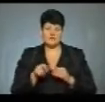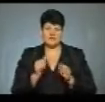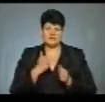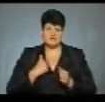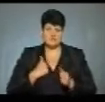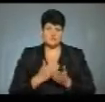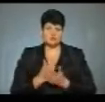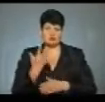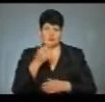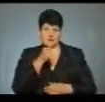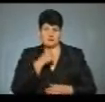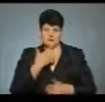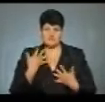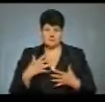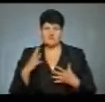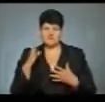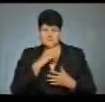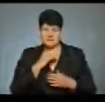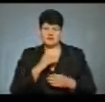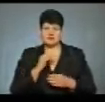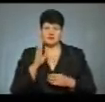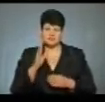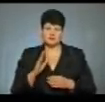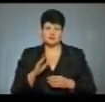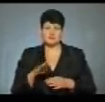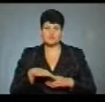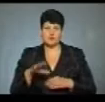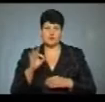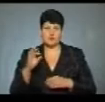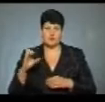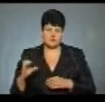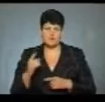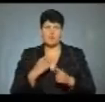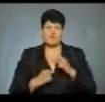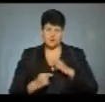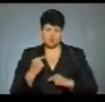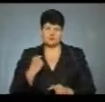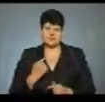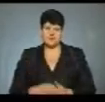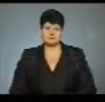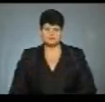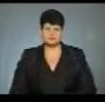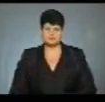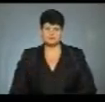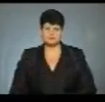п'ятий місяць. Але вже встигла побувати в зоні ООС і от повернутися.